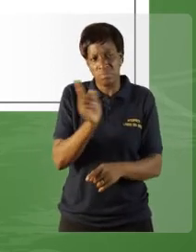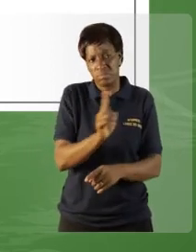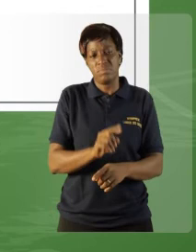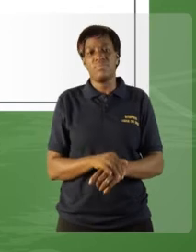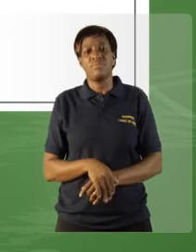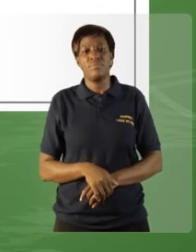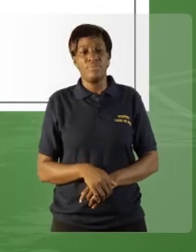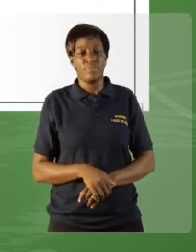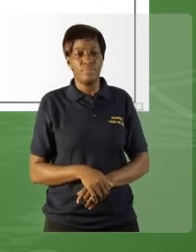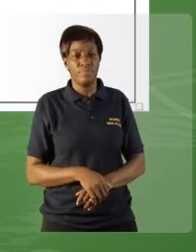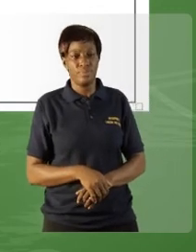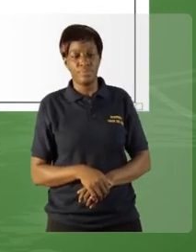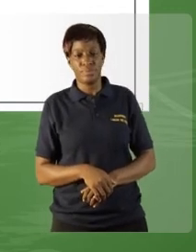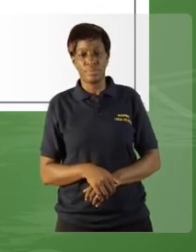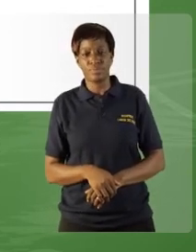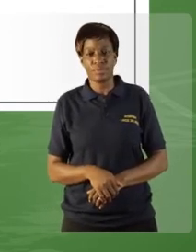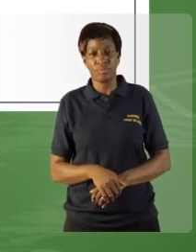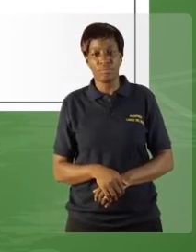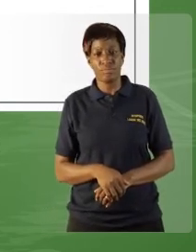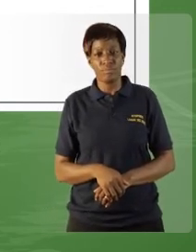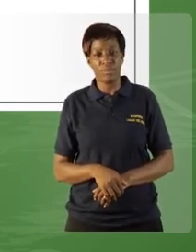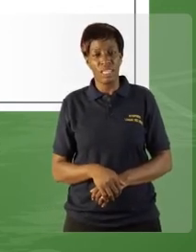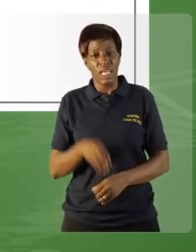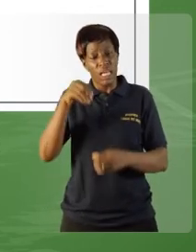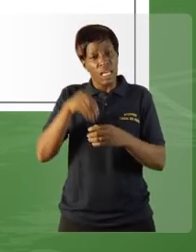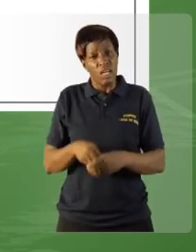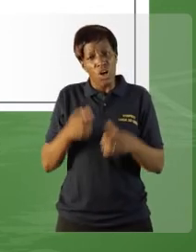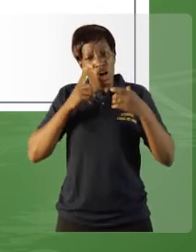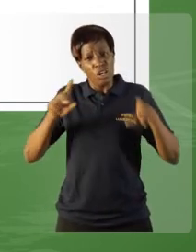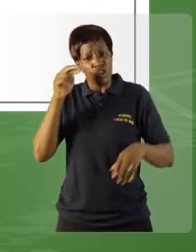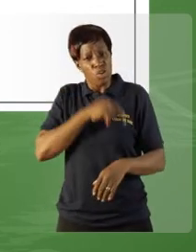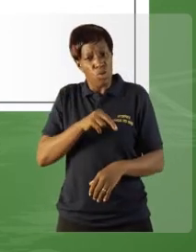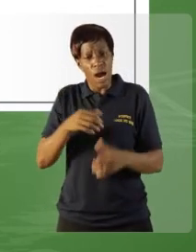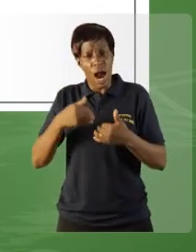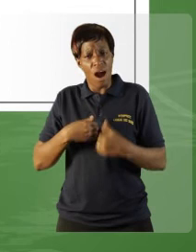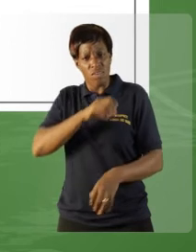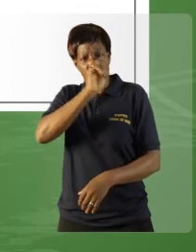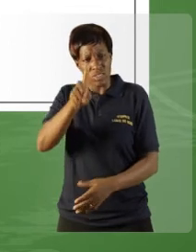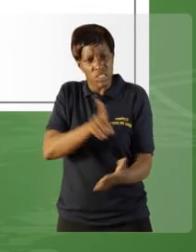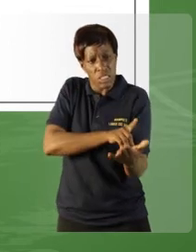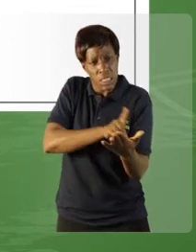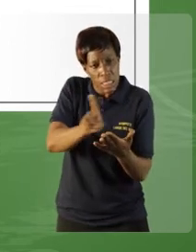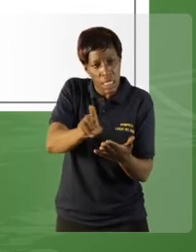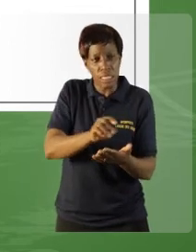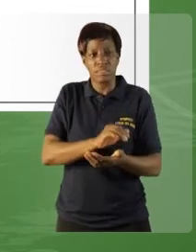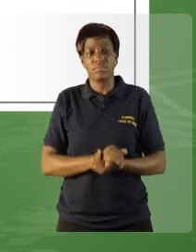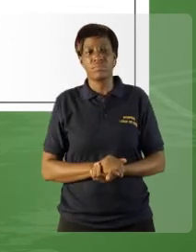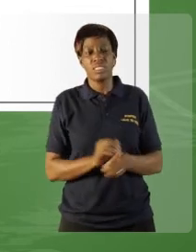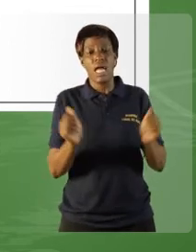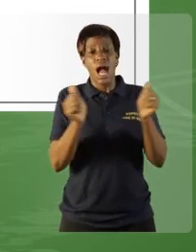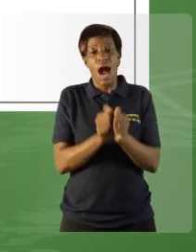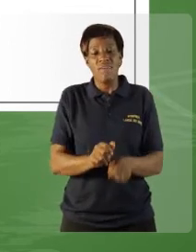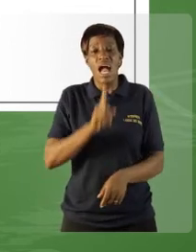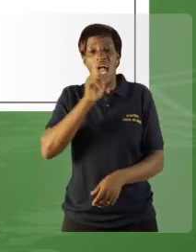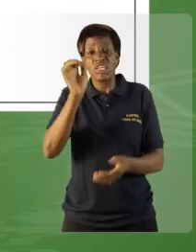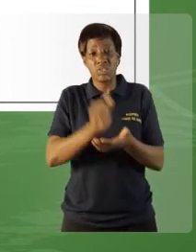avec le fait que le registre courant est marqué par une interrogation directe avec « est-ce